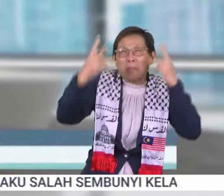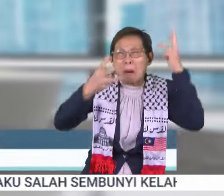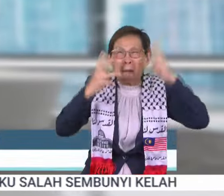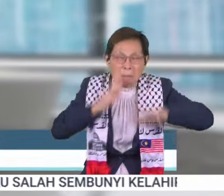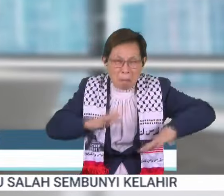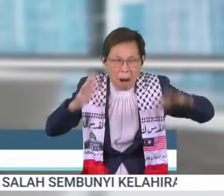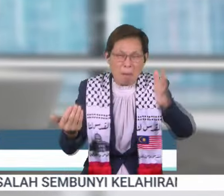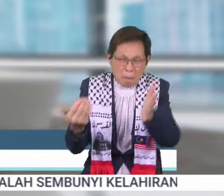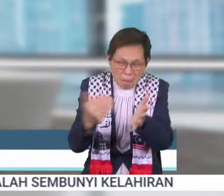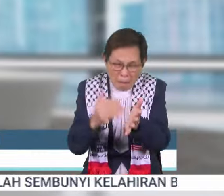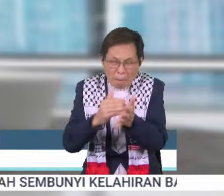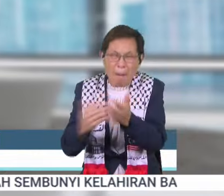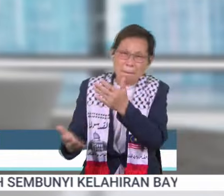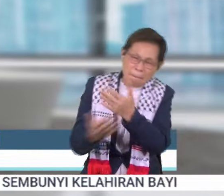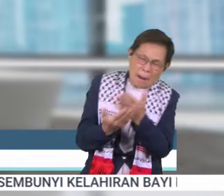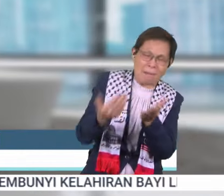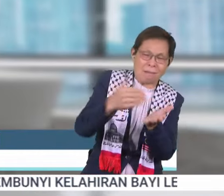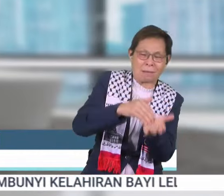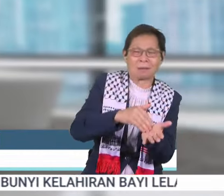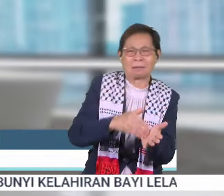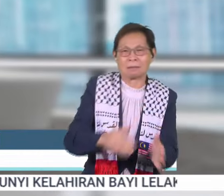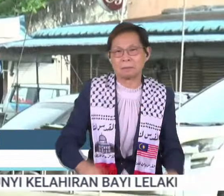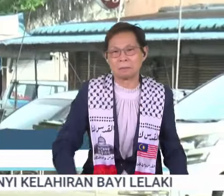jika banjir berulang kembali.